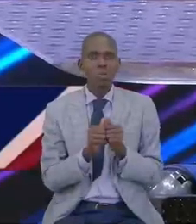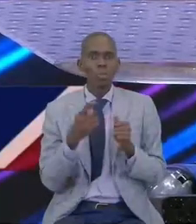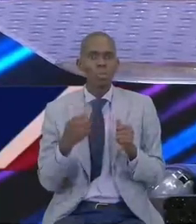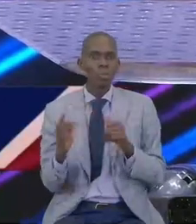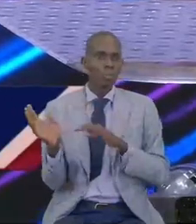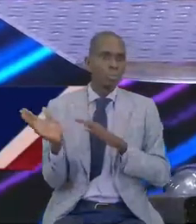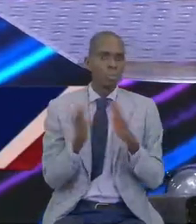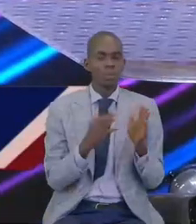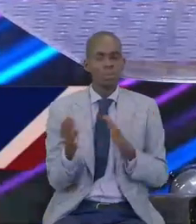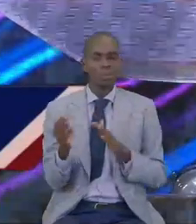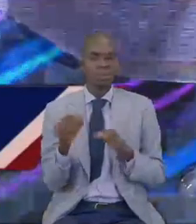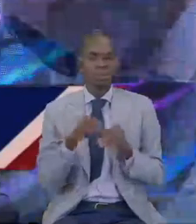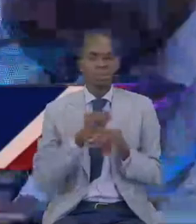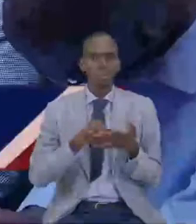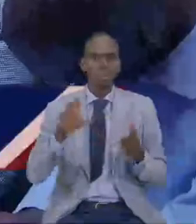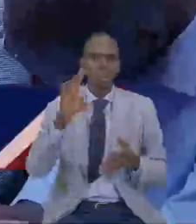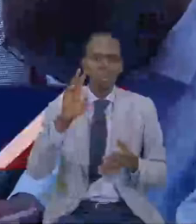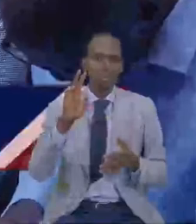Verset 7,